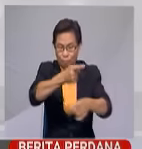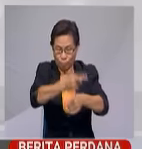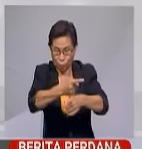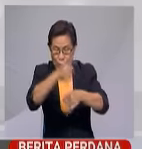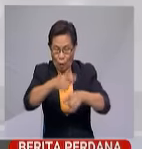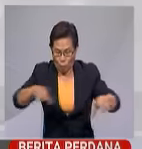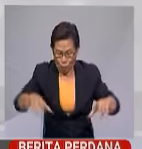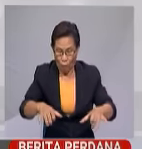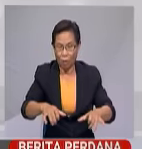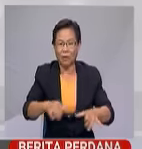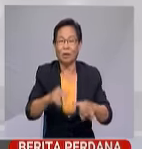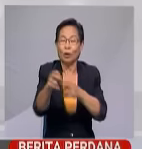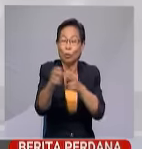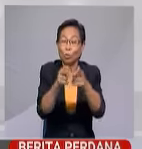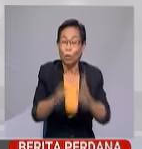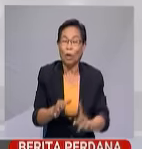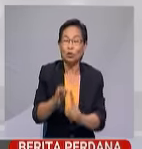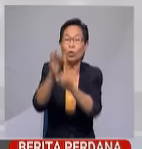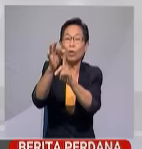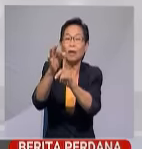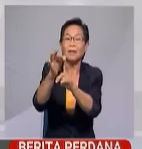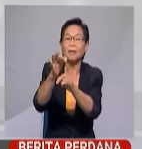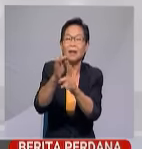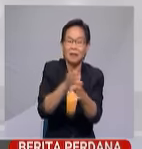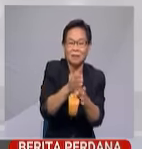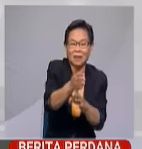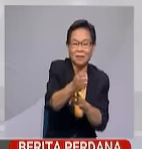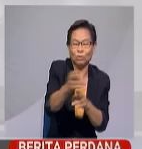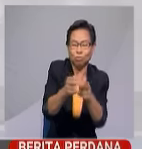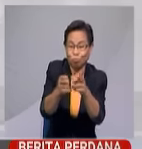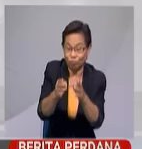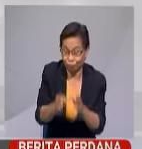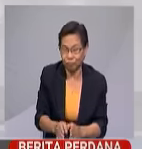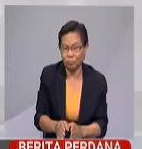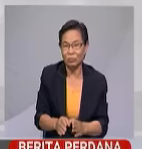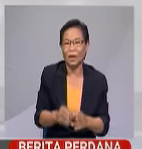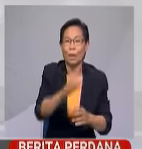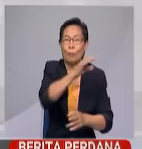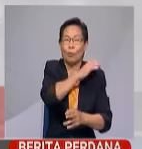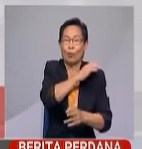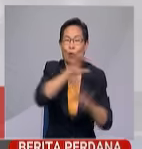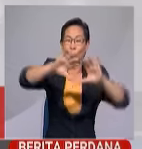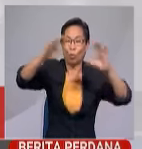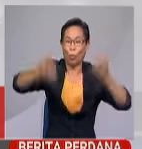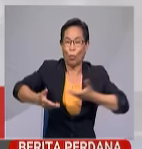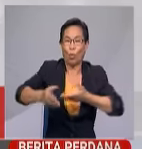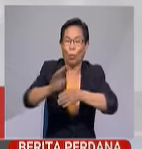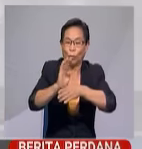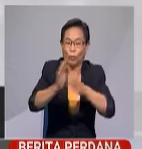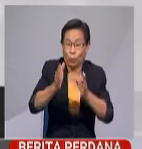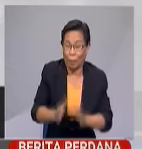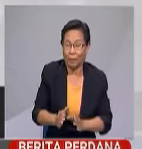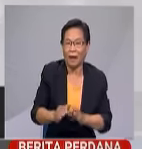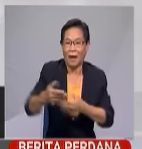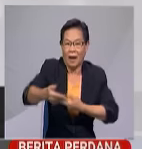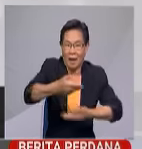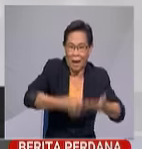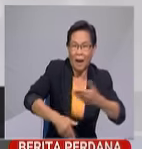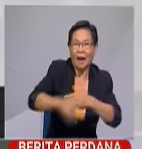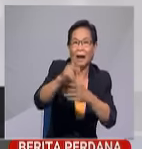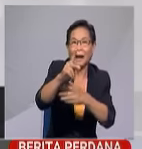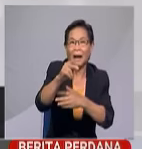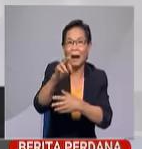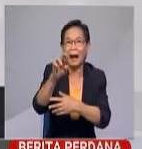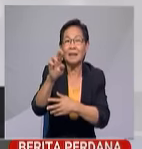dilaksana pemain industri terutamanya sektor keusahawanan. Pengerusi Global Entrepreneur Exchange GEX, Kartik Siva